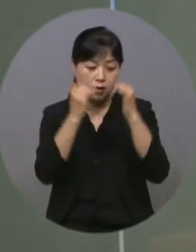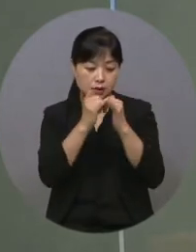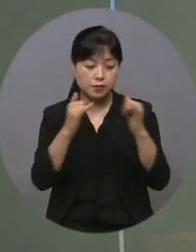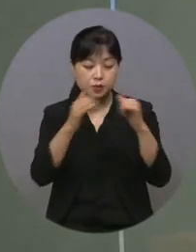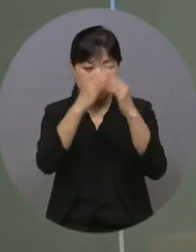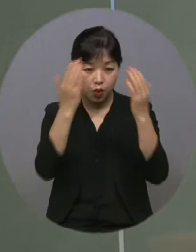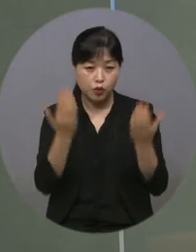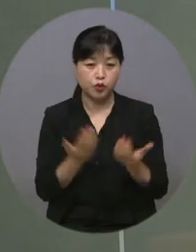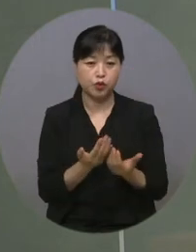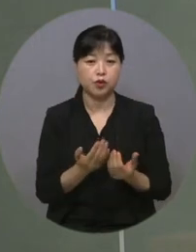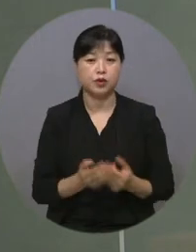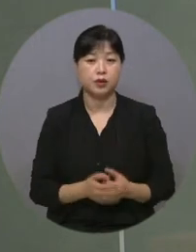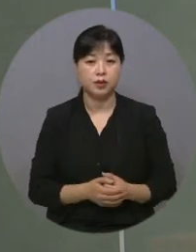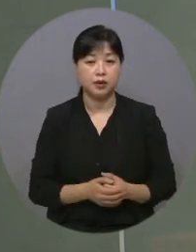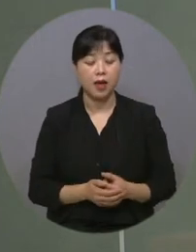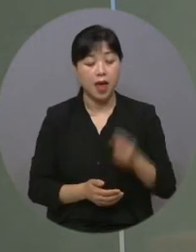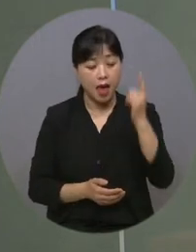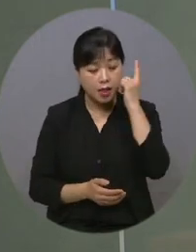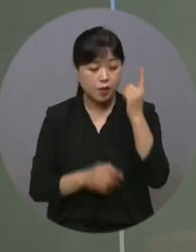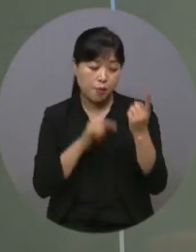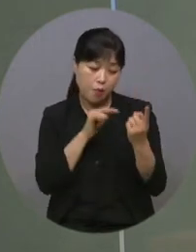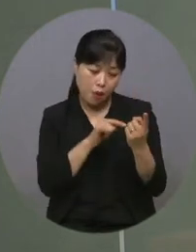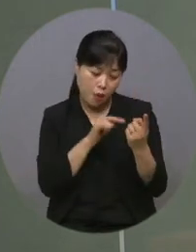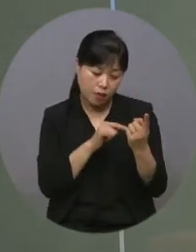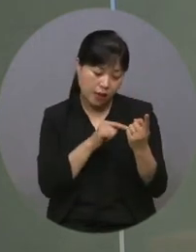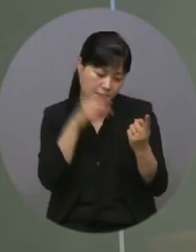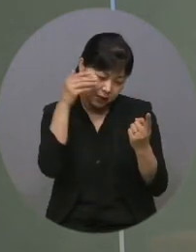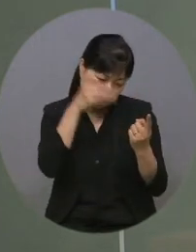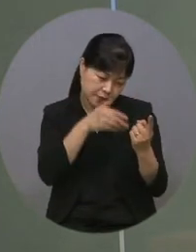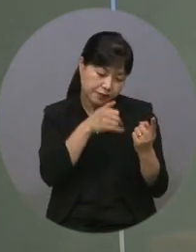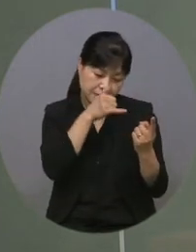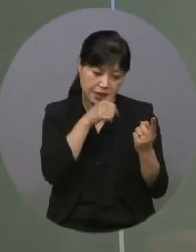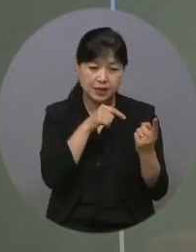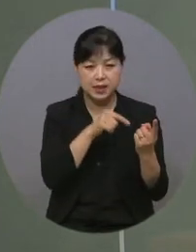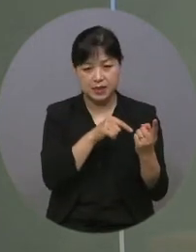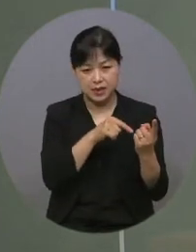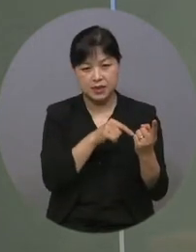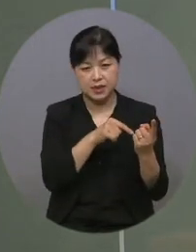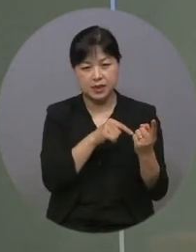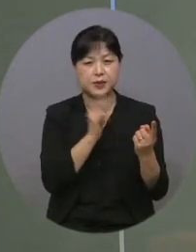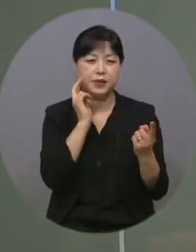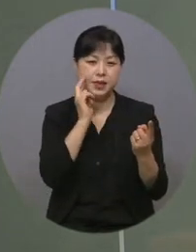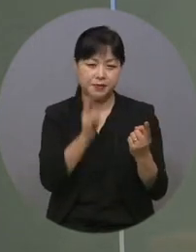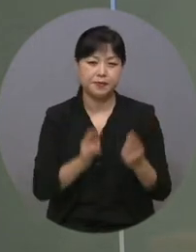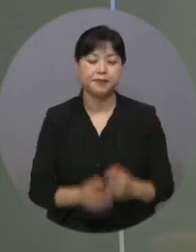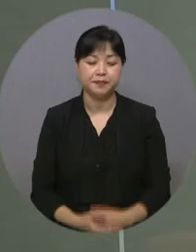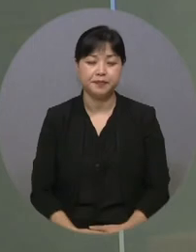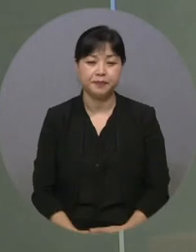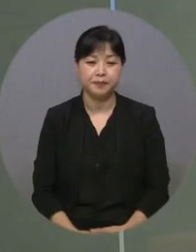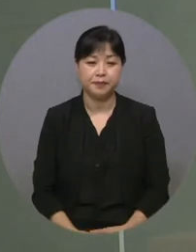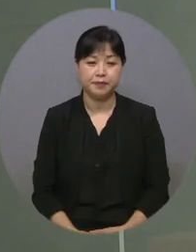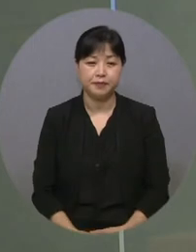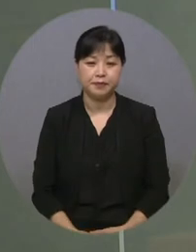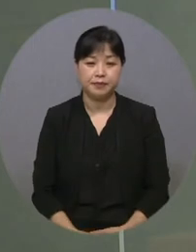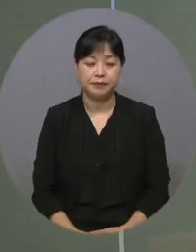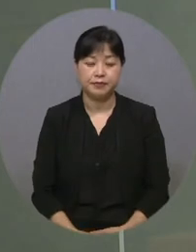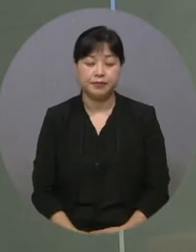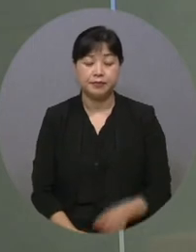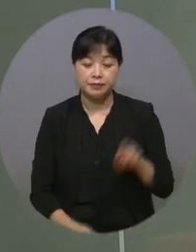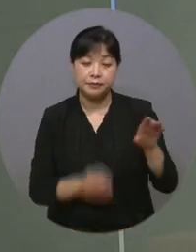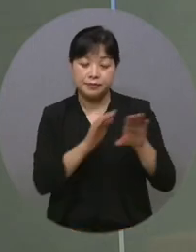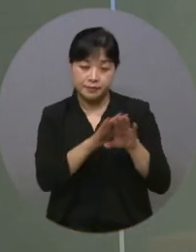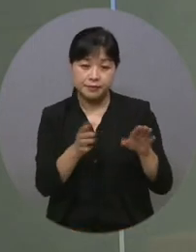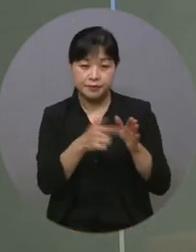없이 이 스마트폰에 의존하는 경향이 너무 극심해졌다. 이런